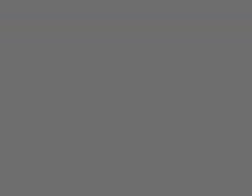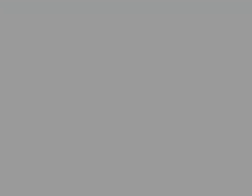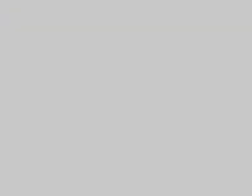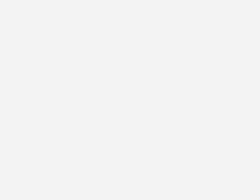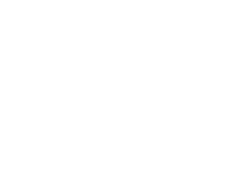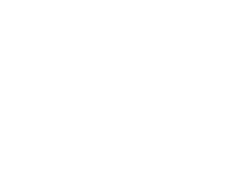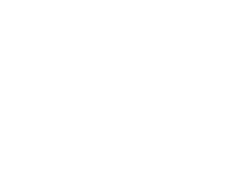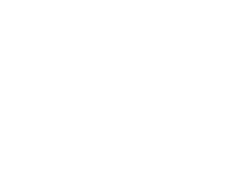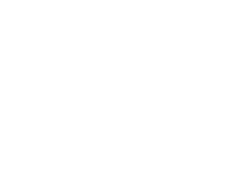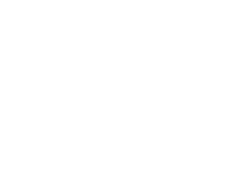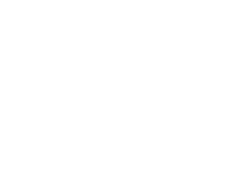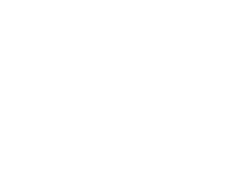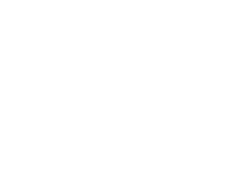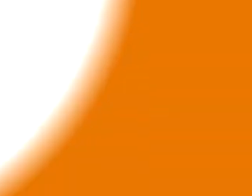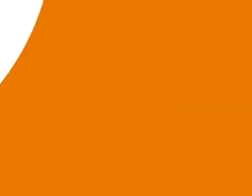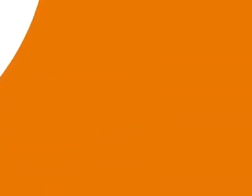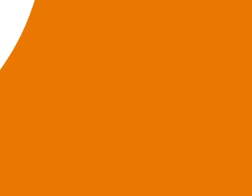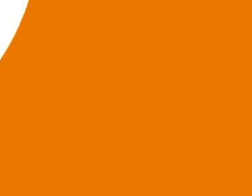dank